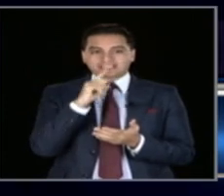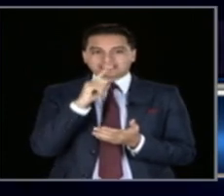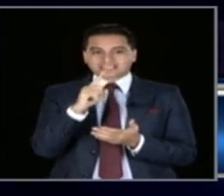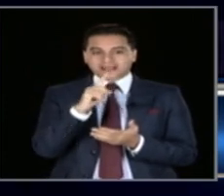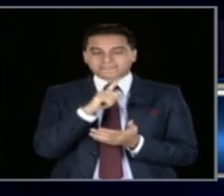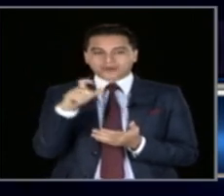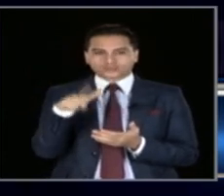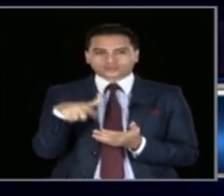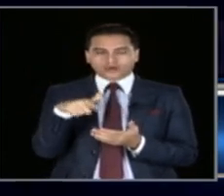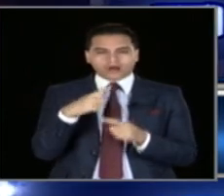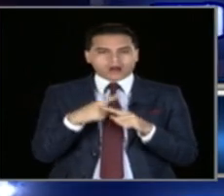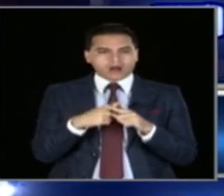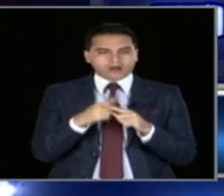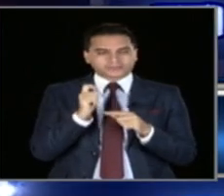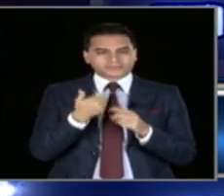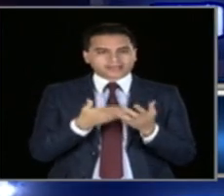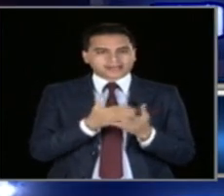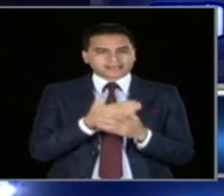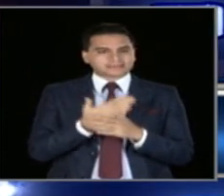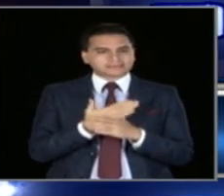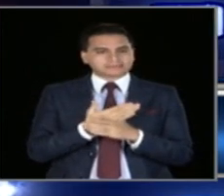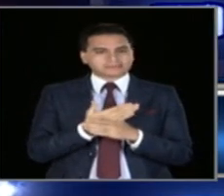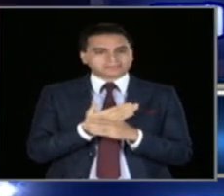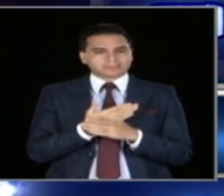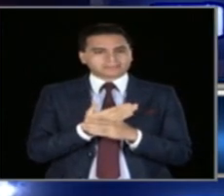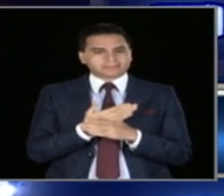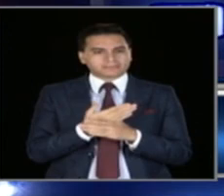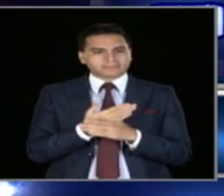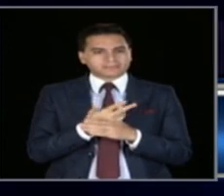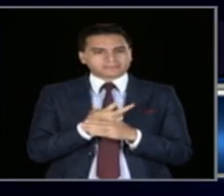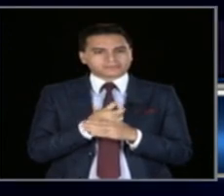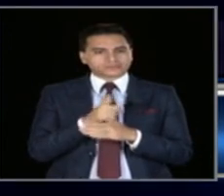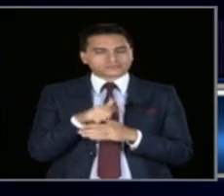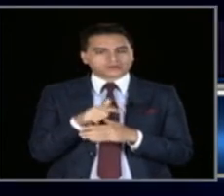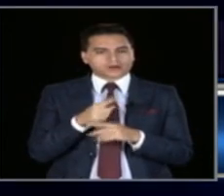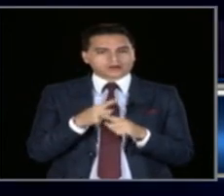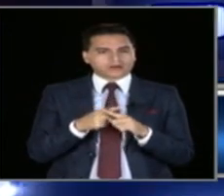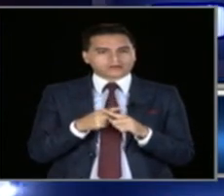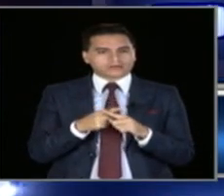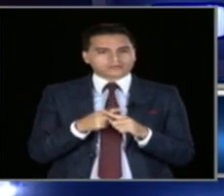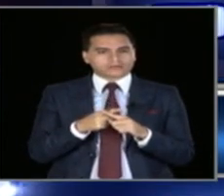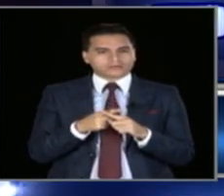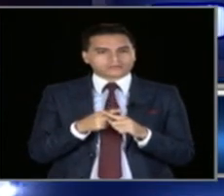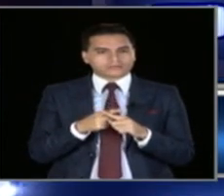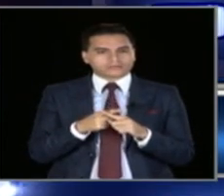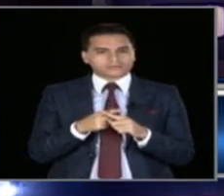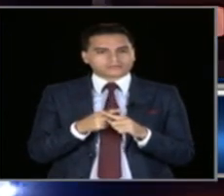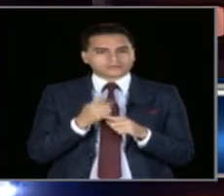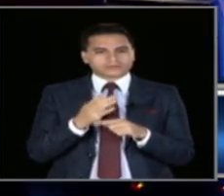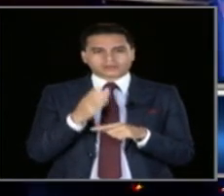116. غلط. مستعجل ليه يا أحمد؟ 216 ولا 216؟